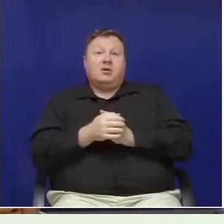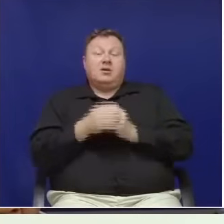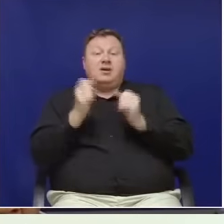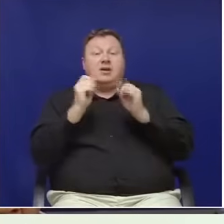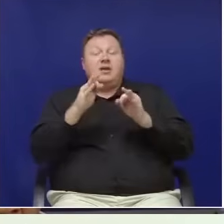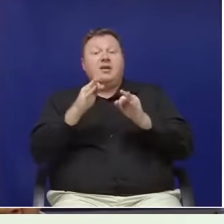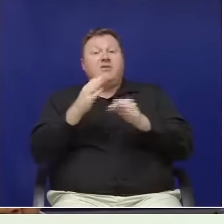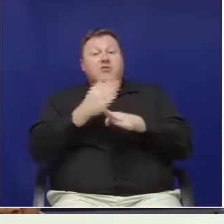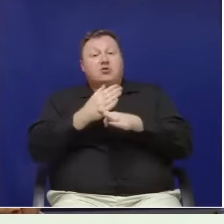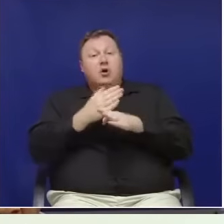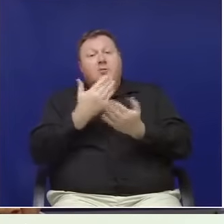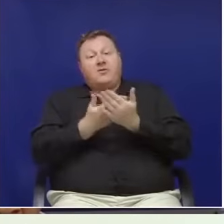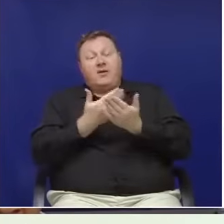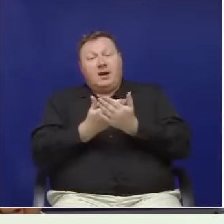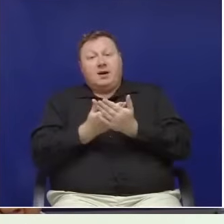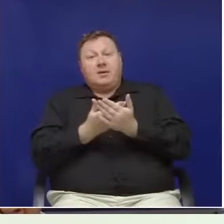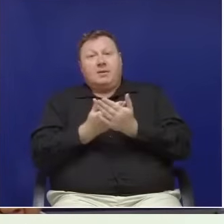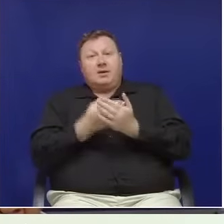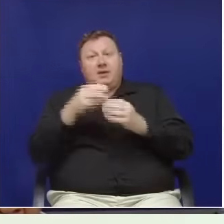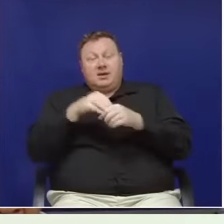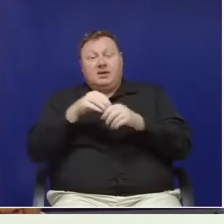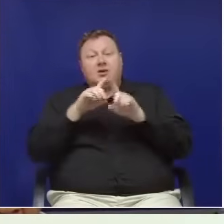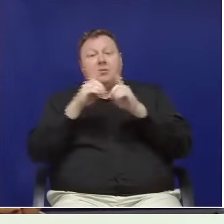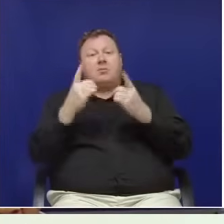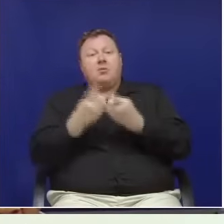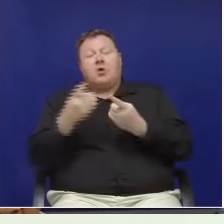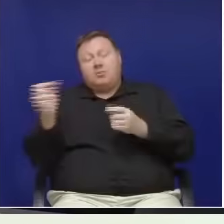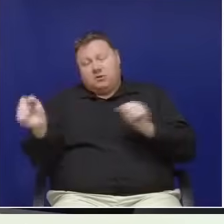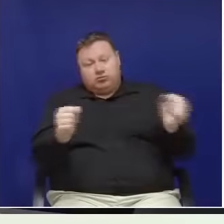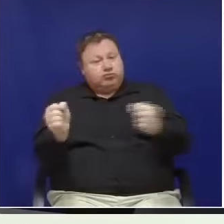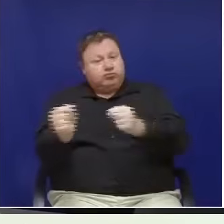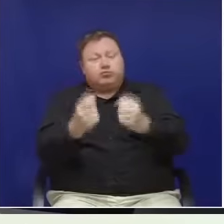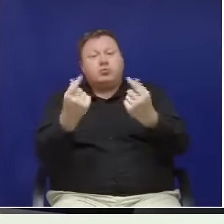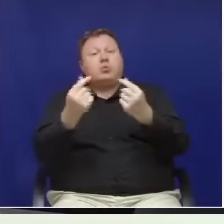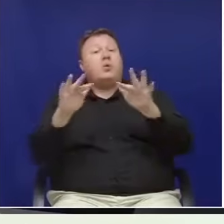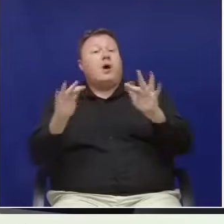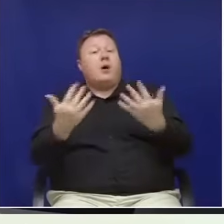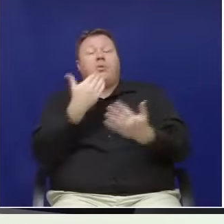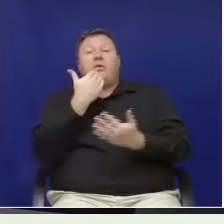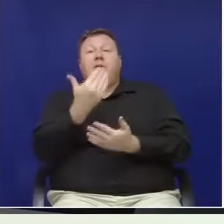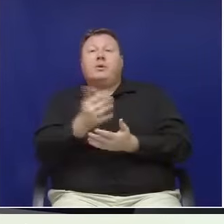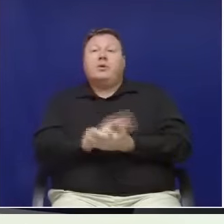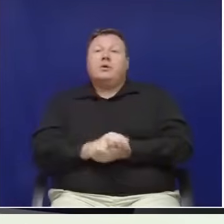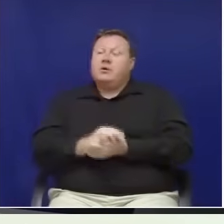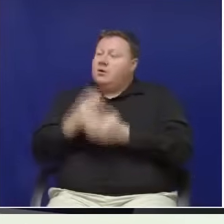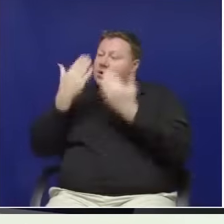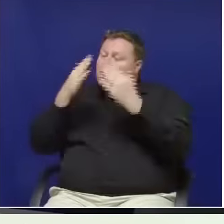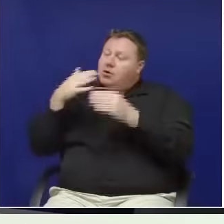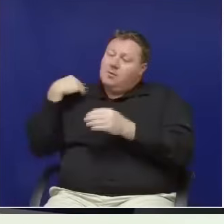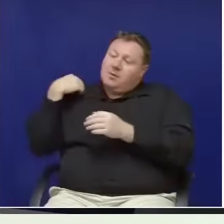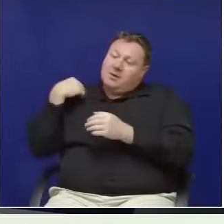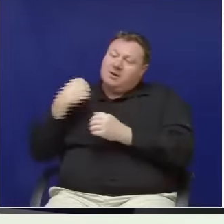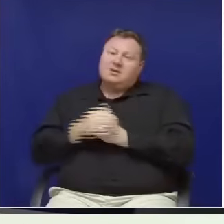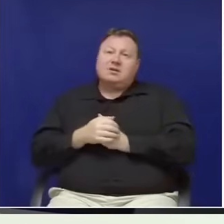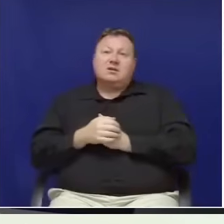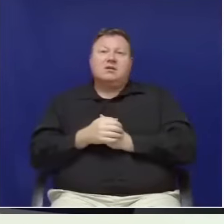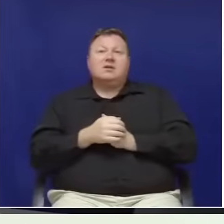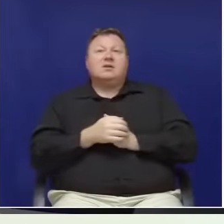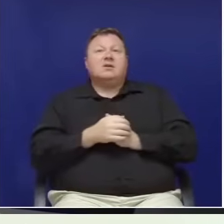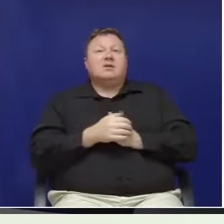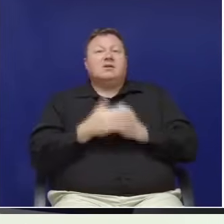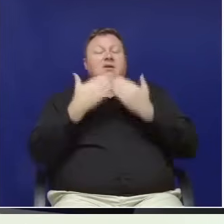betrokke departement. Ek dank u, huisvoorsitter. Honorable Minister. Thank you,